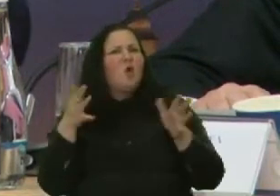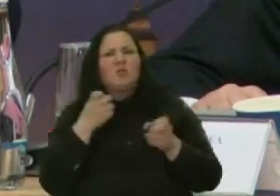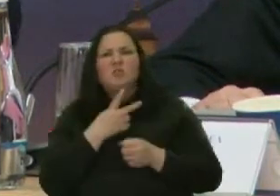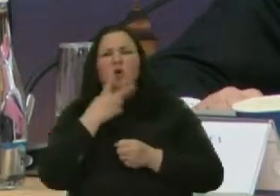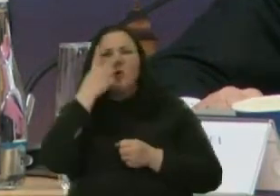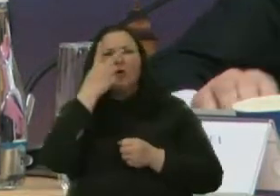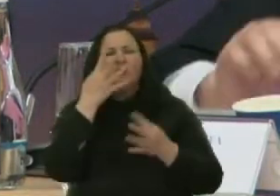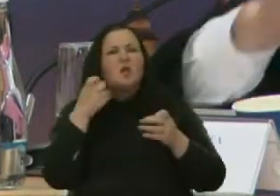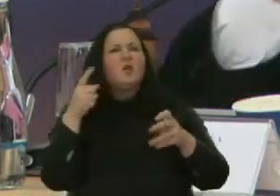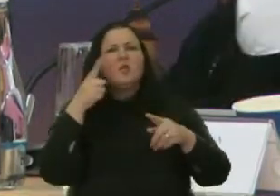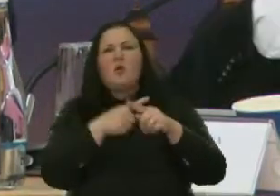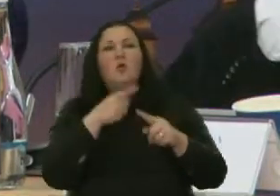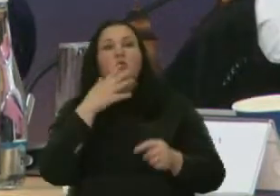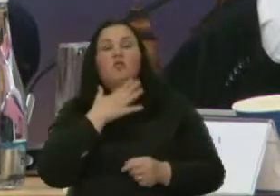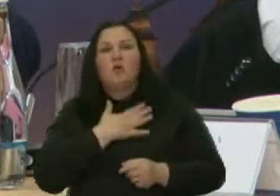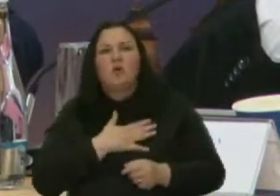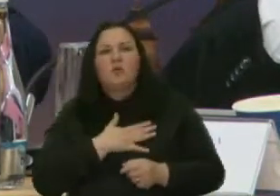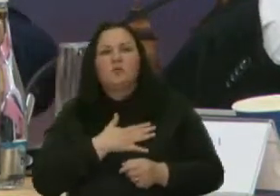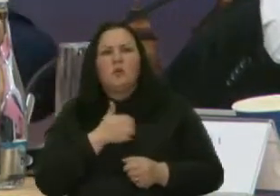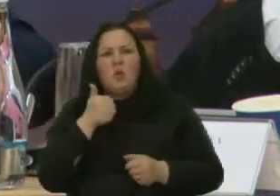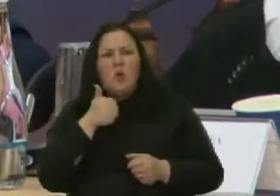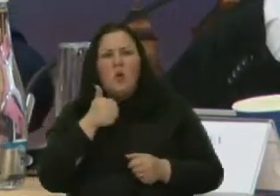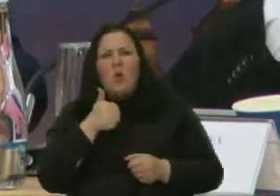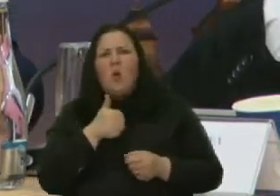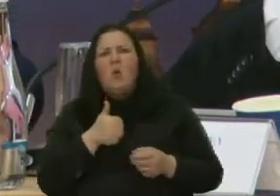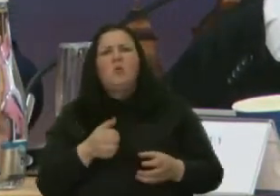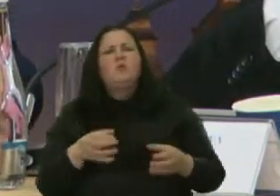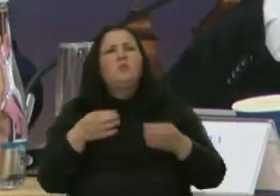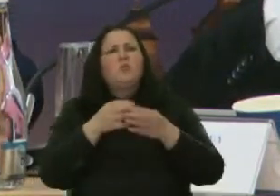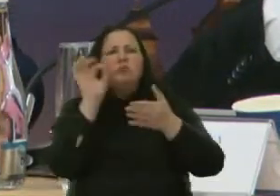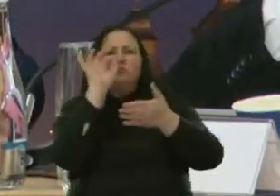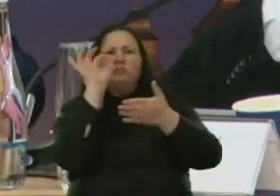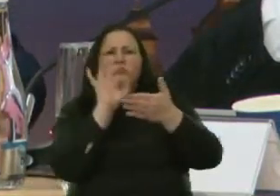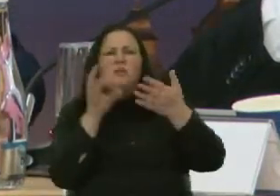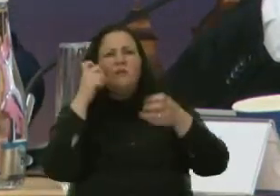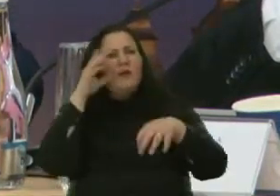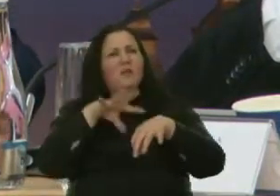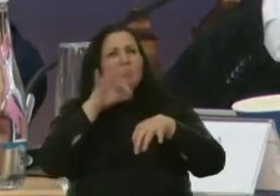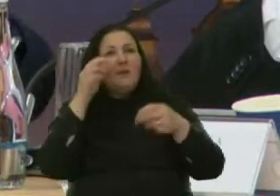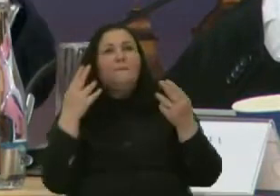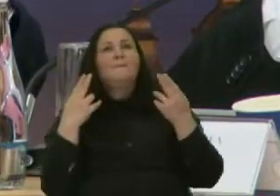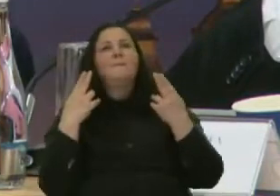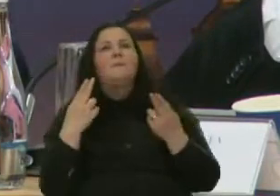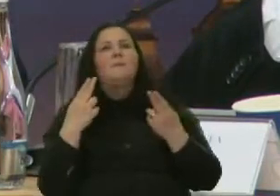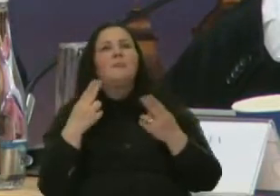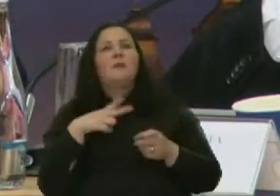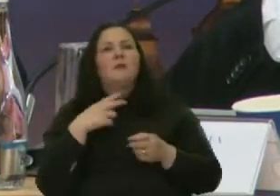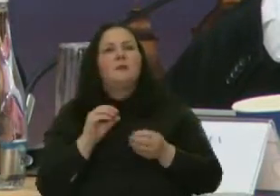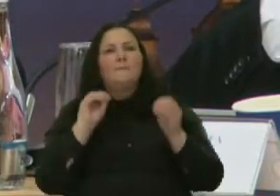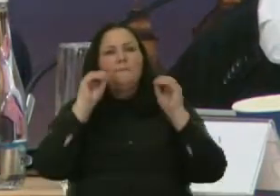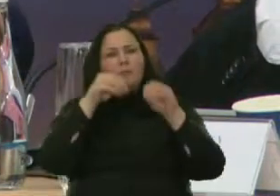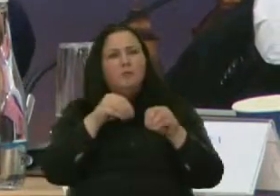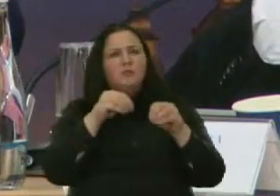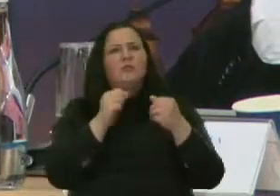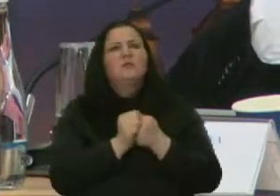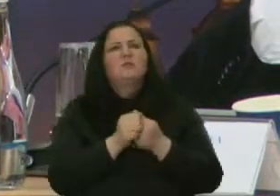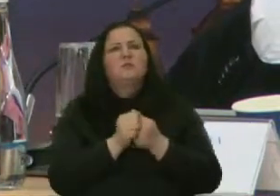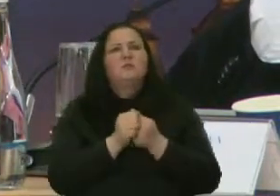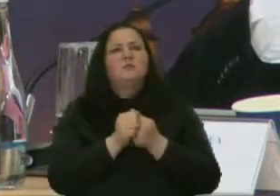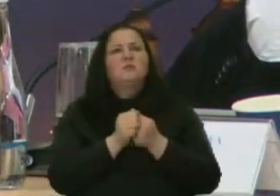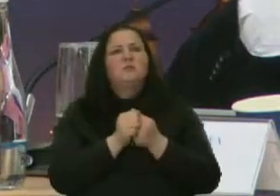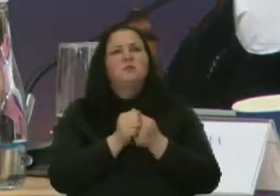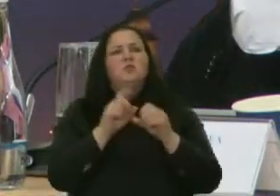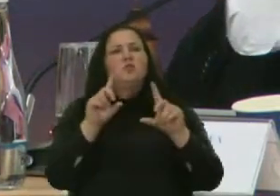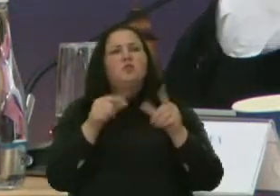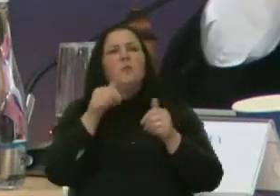de oricâte ori dorește o sinteză a acelei dezbateri publice repet este pusă de asemenea la dispoziție